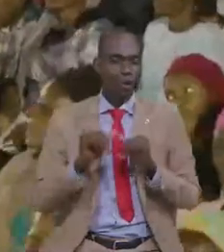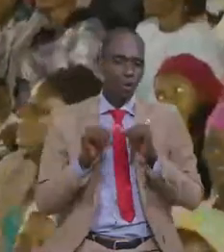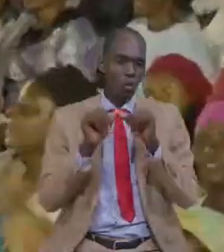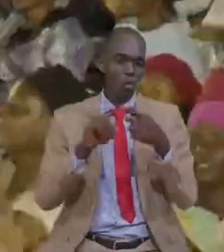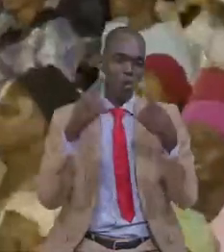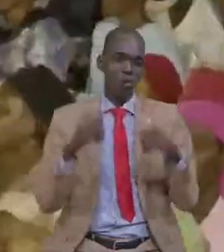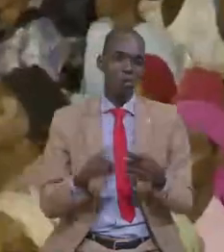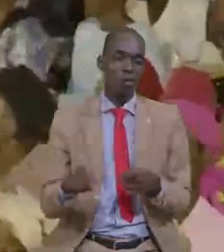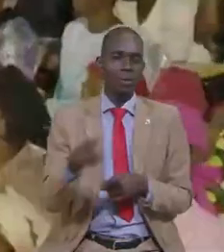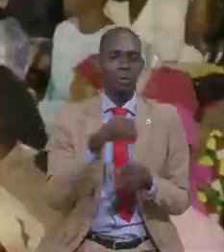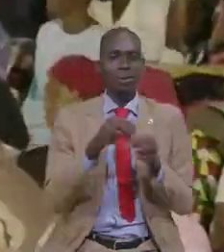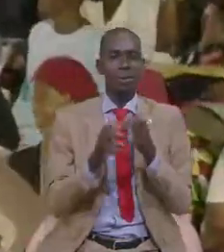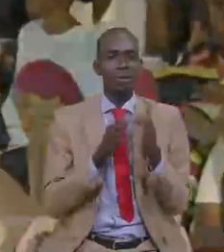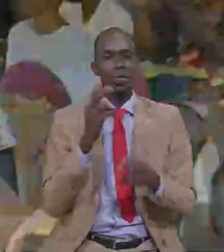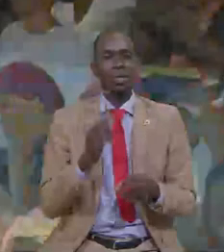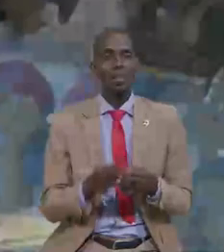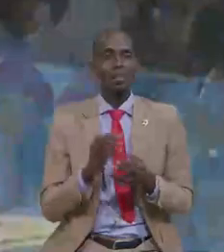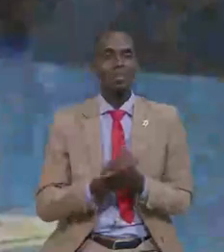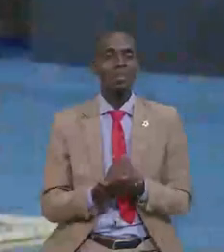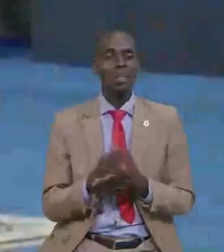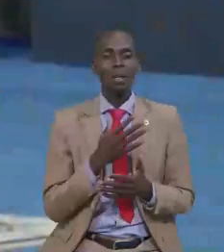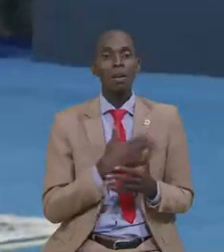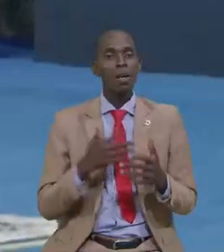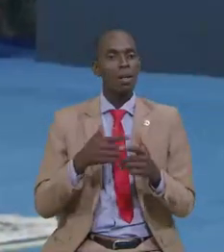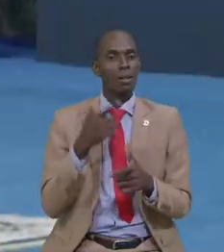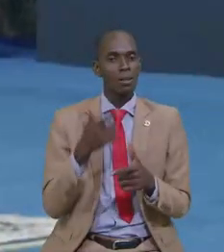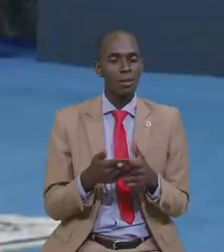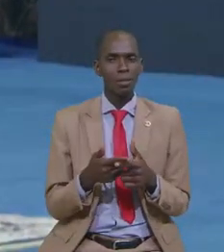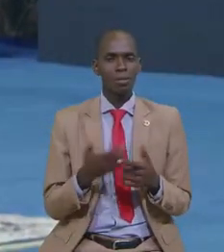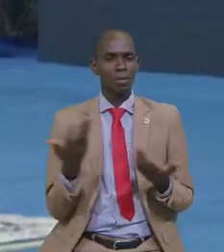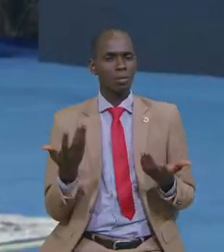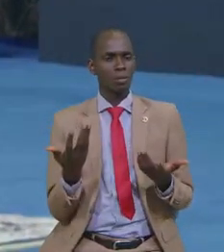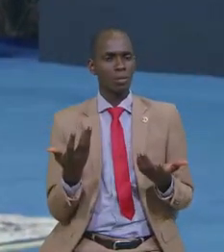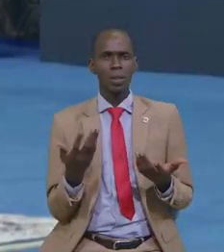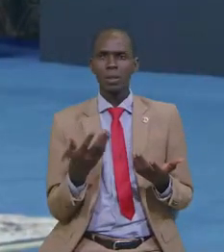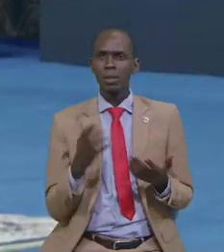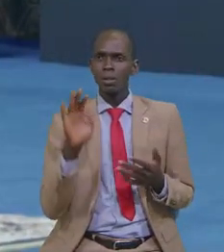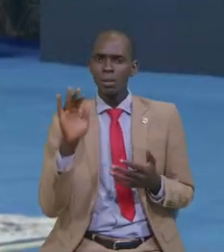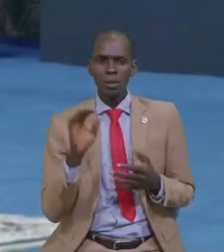bonnes choses vont vous arriver au nom de Jésus-Christ. Et vont dire,